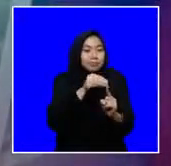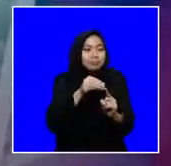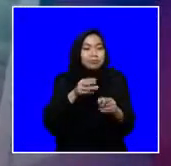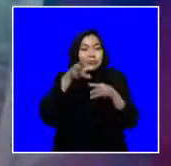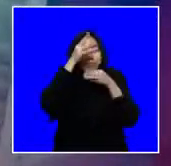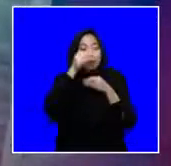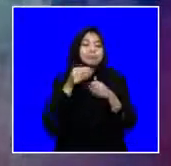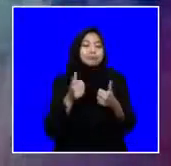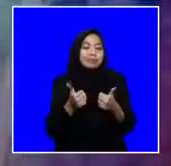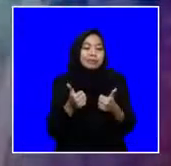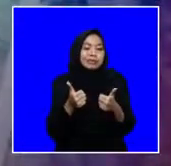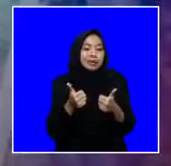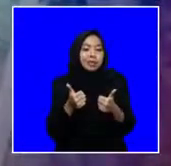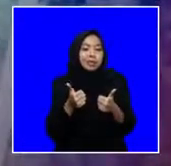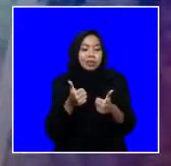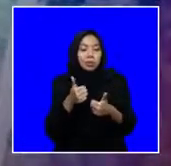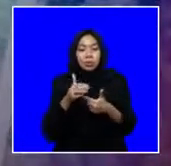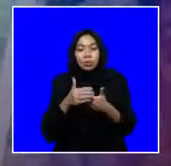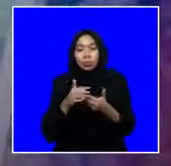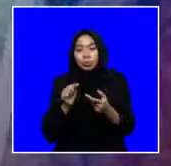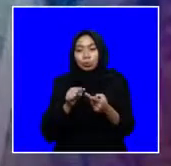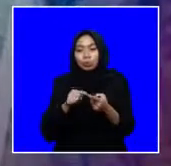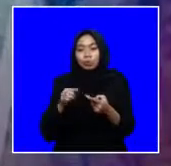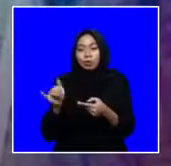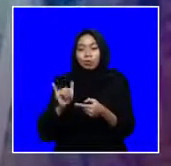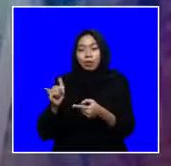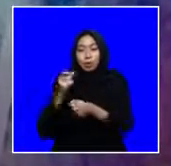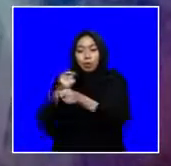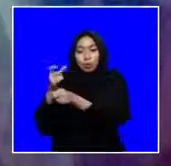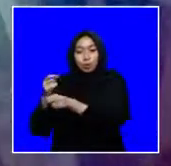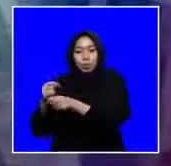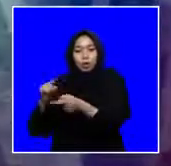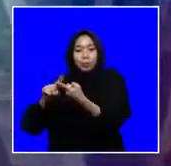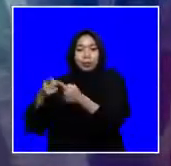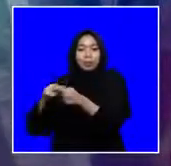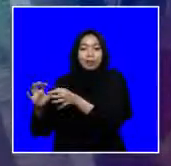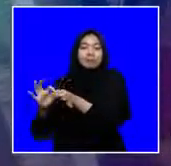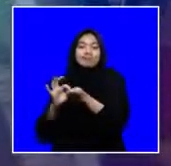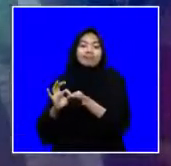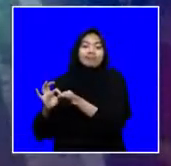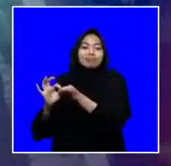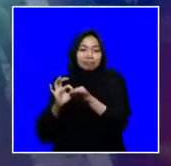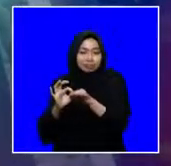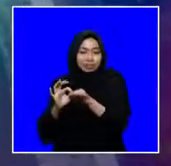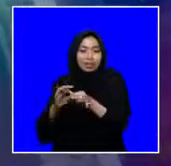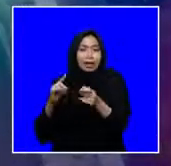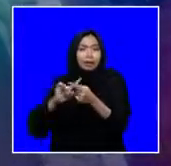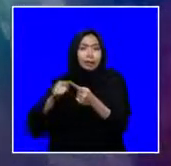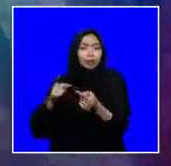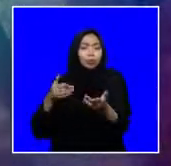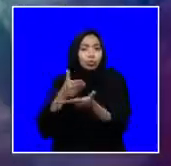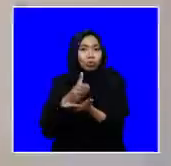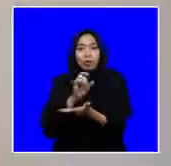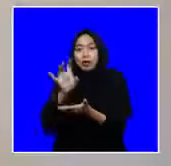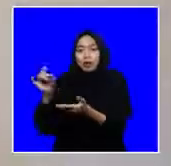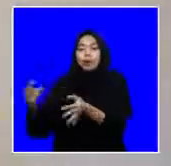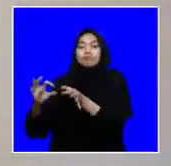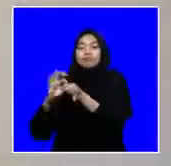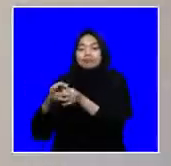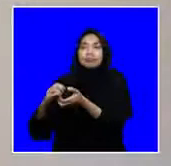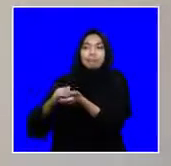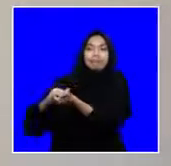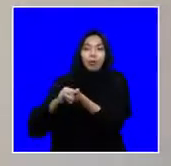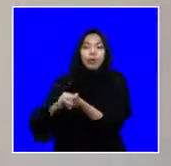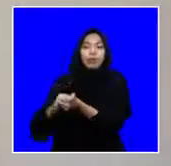guru, dan saya bisa berkolaborasi dengan teman-teman saya yang berasal dari berbagai jurusan. Jadi,